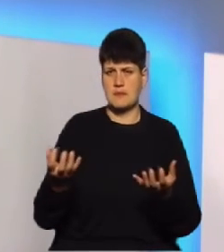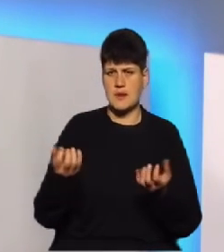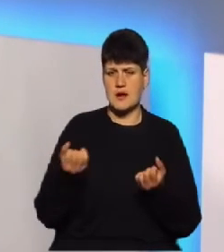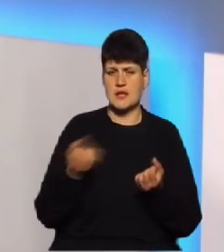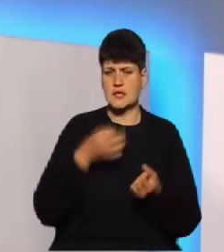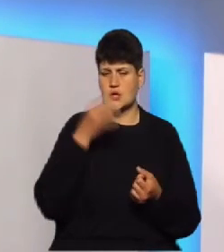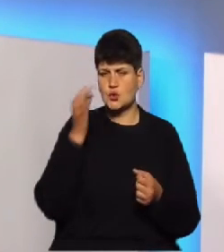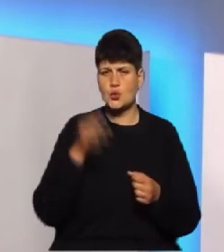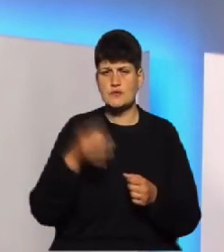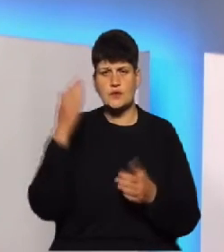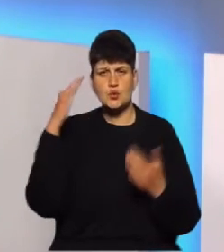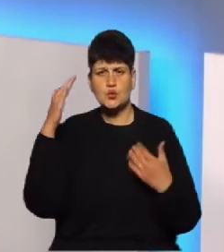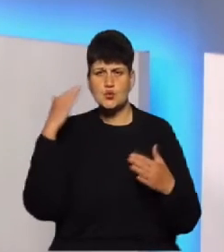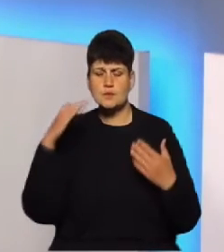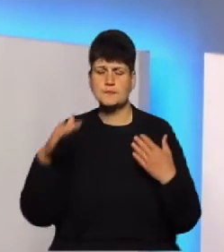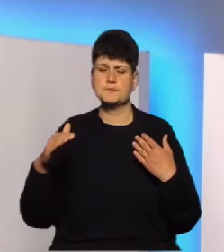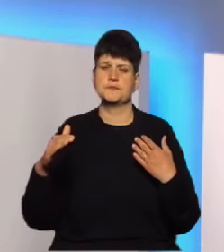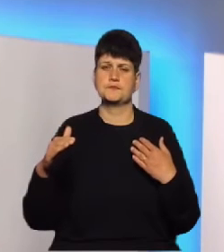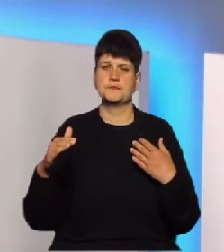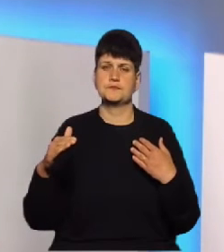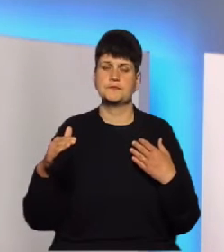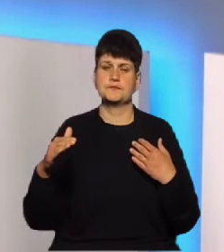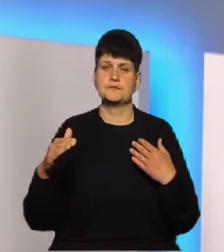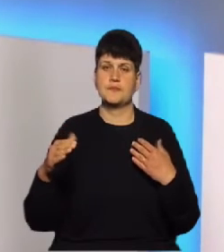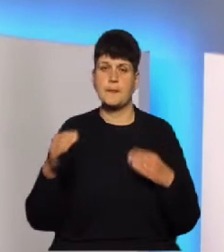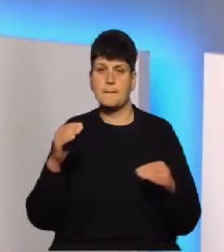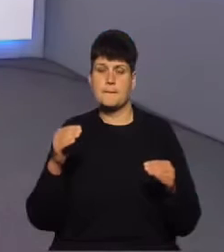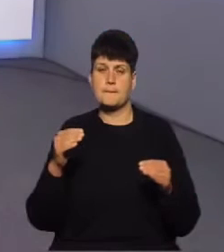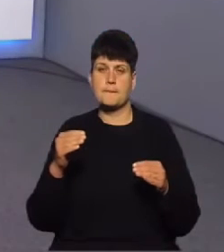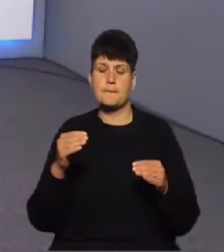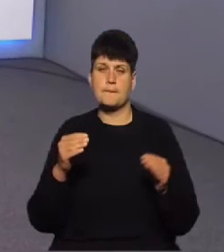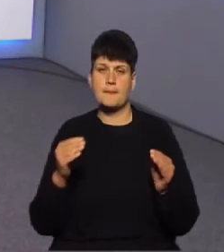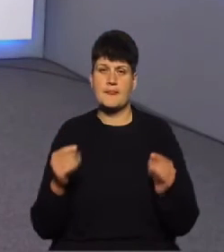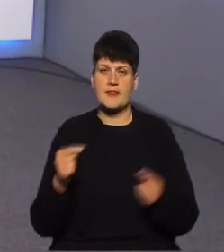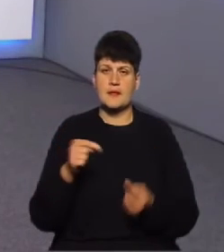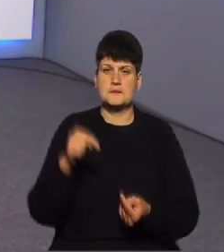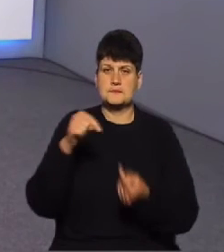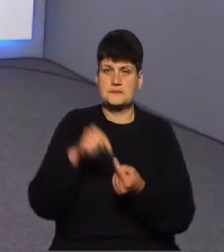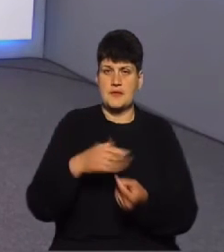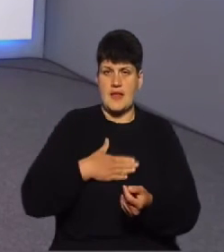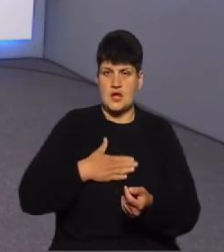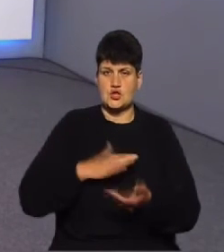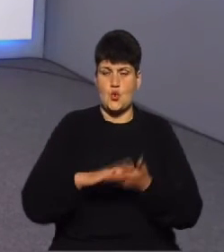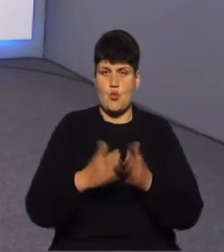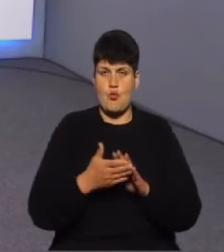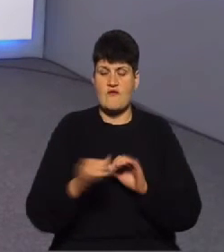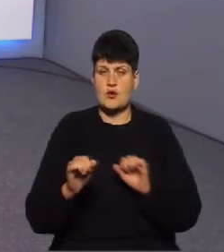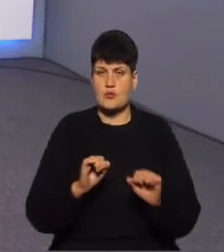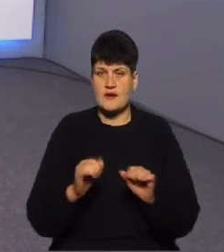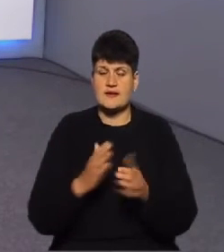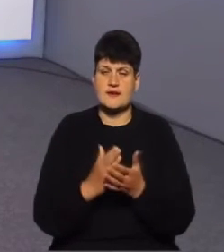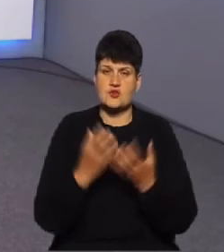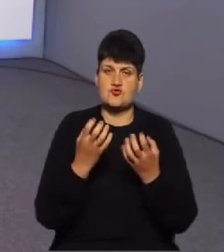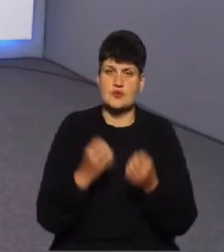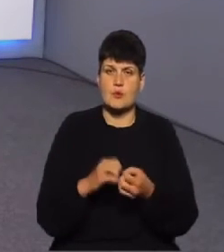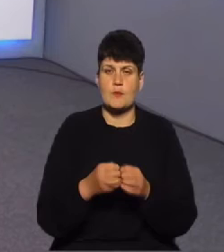під тасовувати його, м'яко кажучи, під наші умови. кермування, тому що є ще проблема в нас з